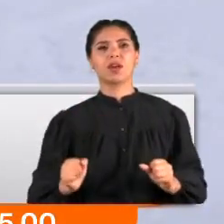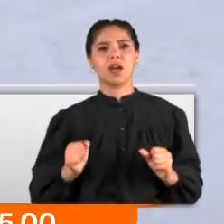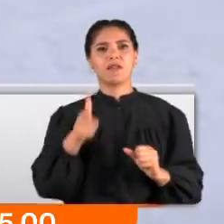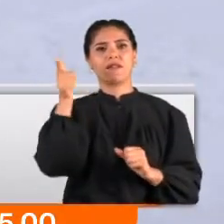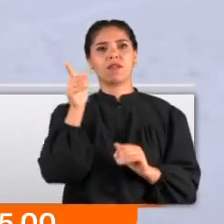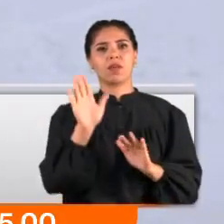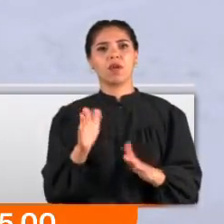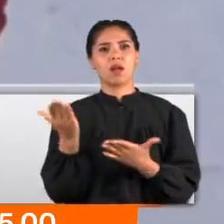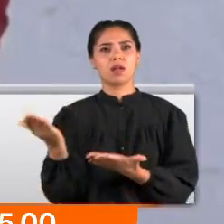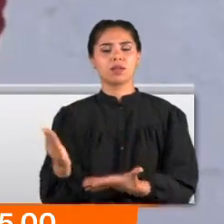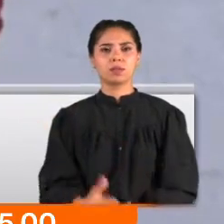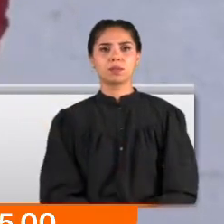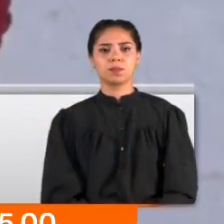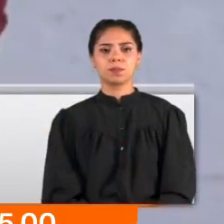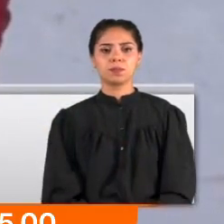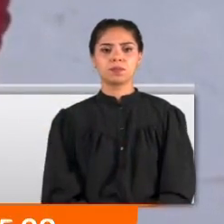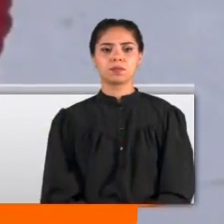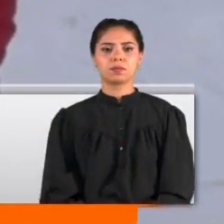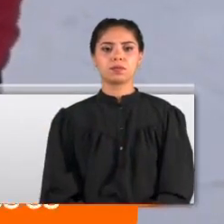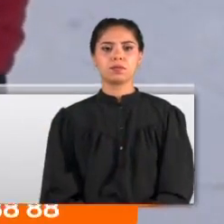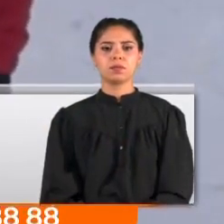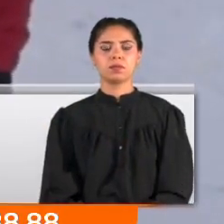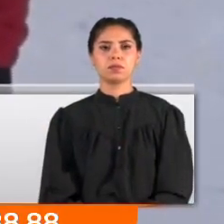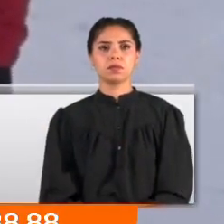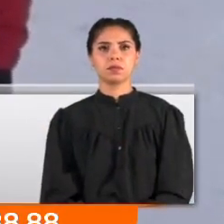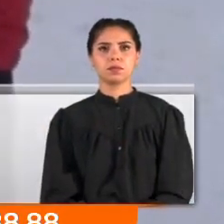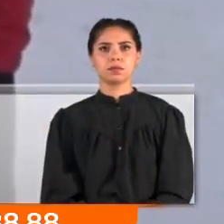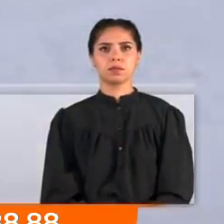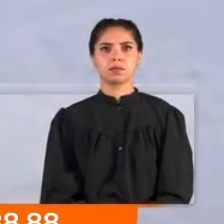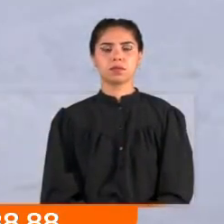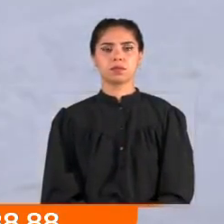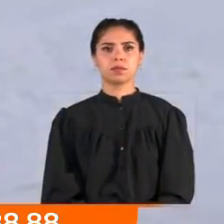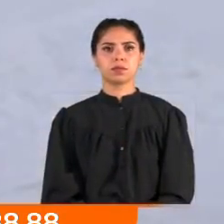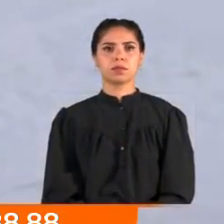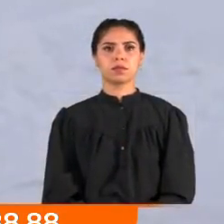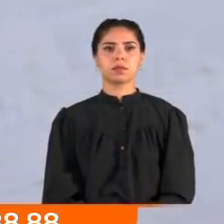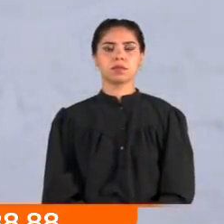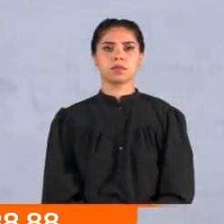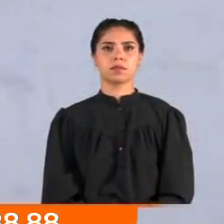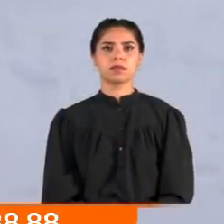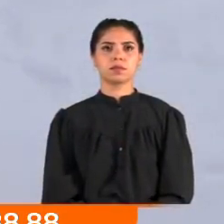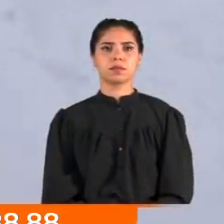pistinden bu görüntüler kaldı. Alt bacağına doğru olmasının sebebi de düşmemesi.